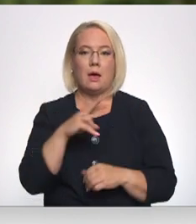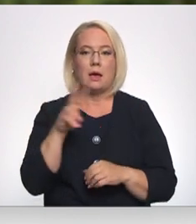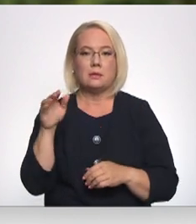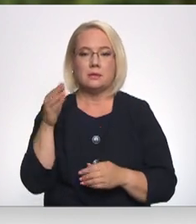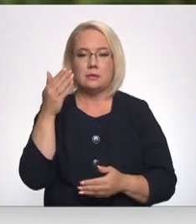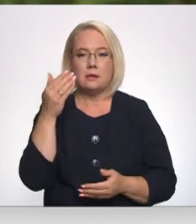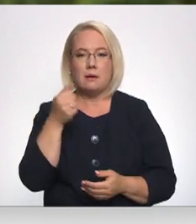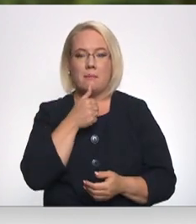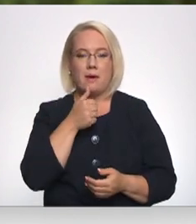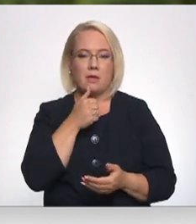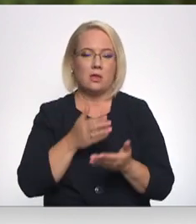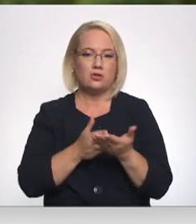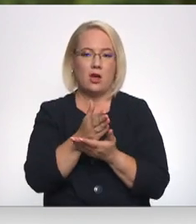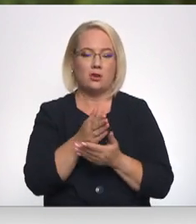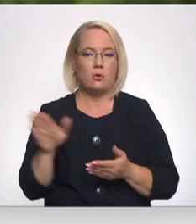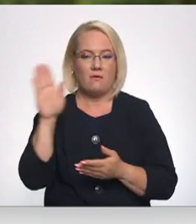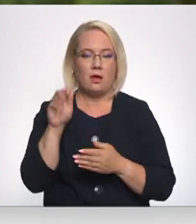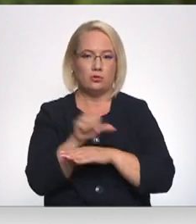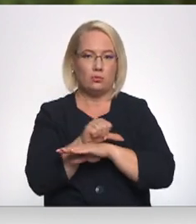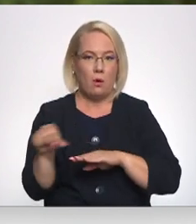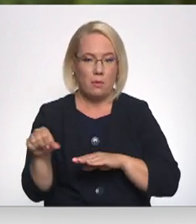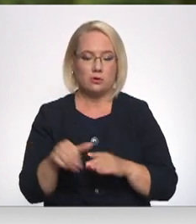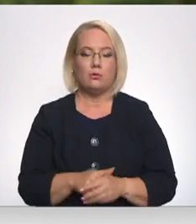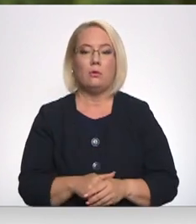mēģina nelikumīgi šķērsot valsts robežu. Ja, teiksim,